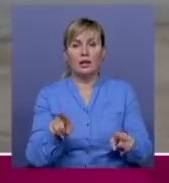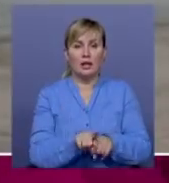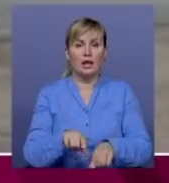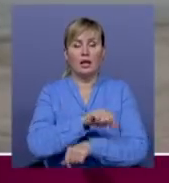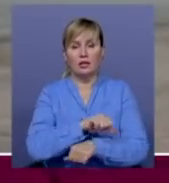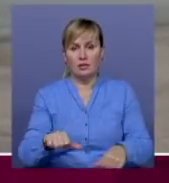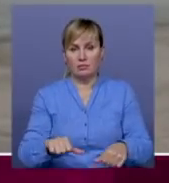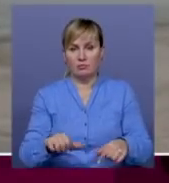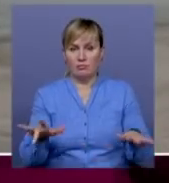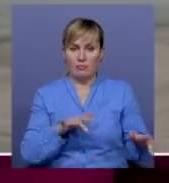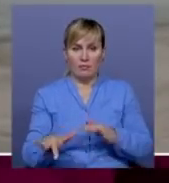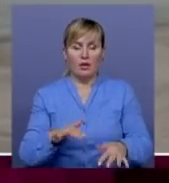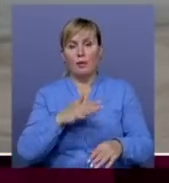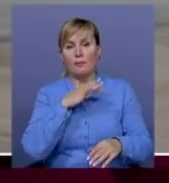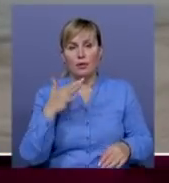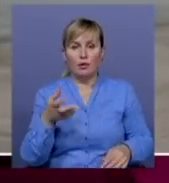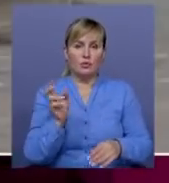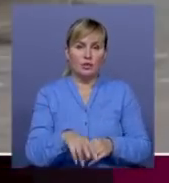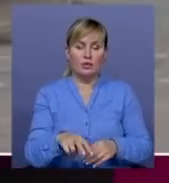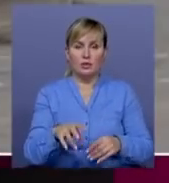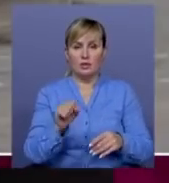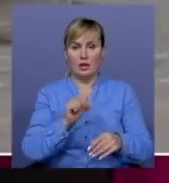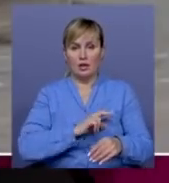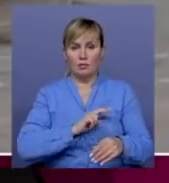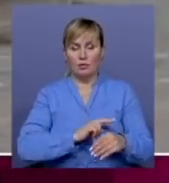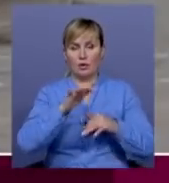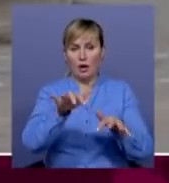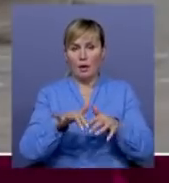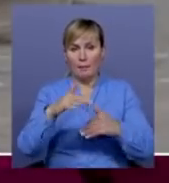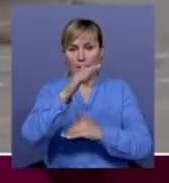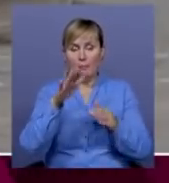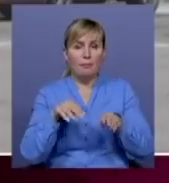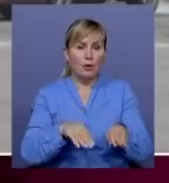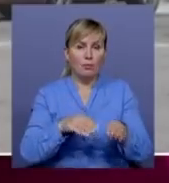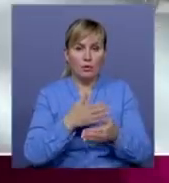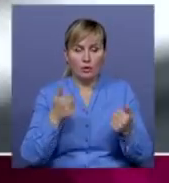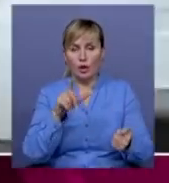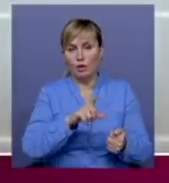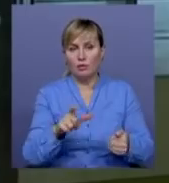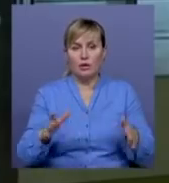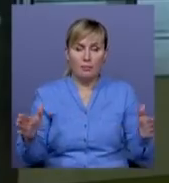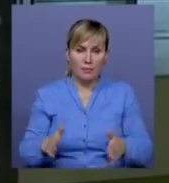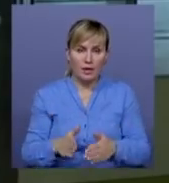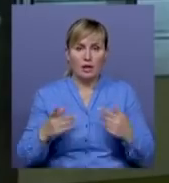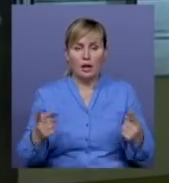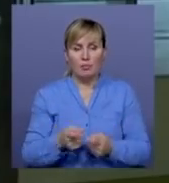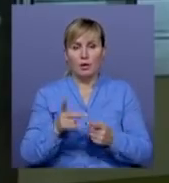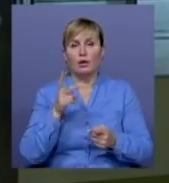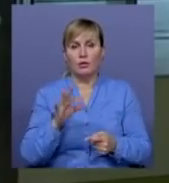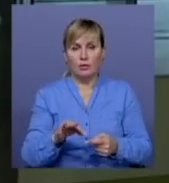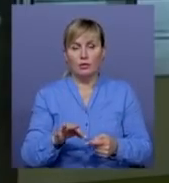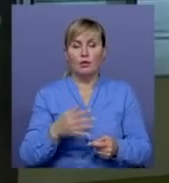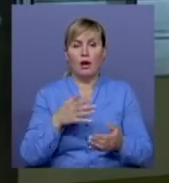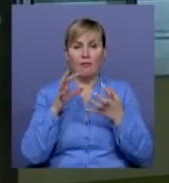ограничительных мер многие перешли на дистанционную работу. Пробок в городе нет, людей на улицах меньше обычного, но